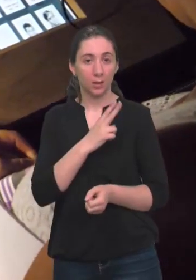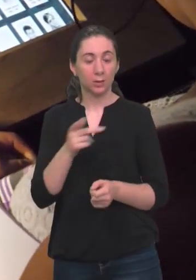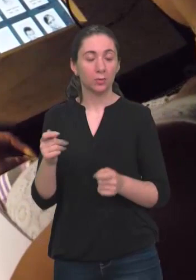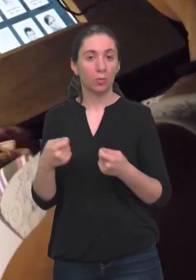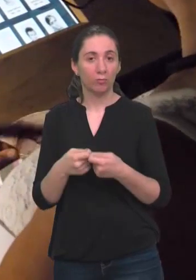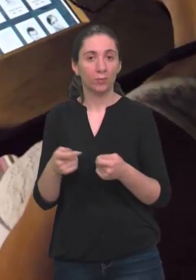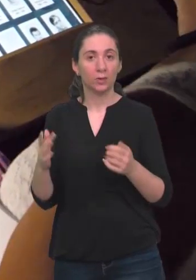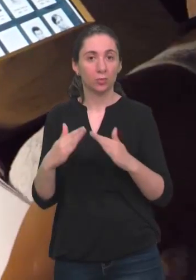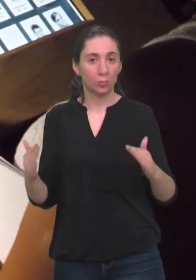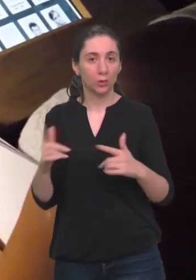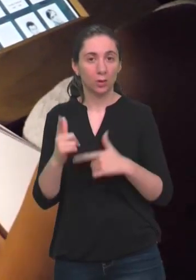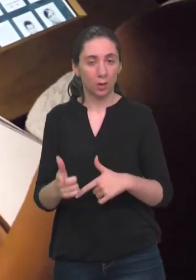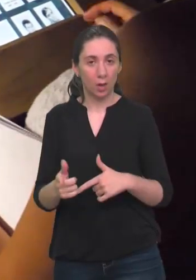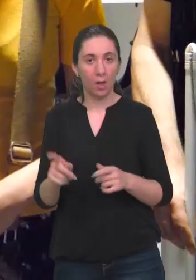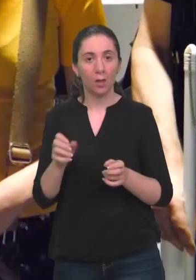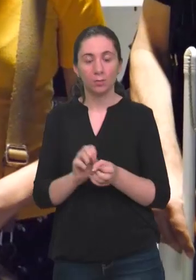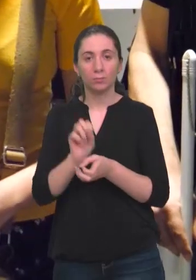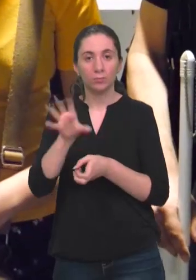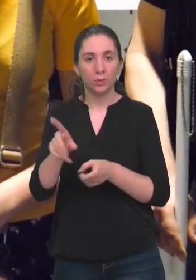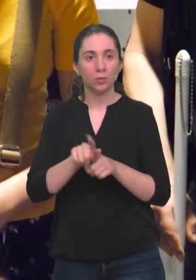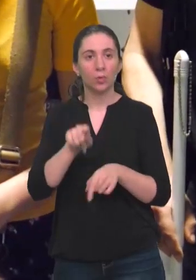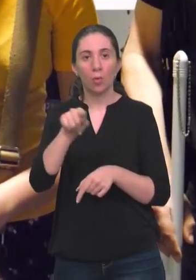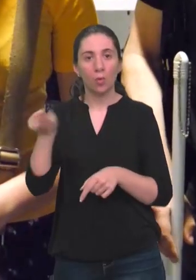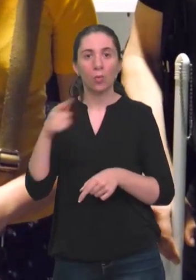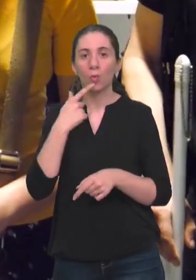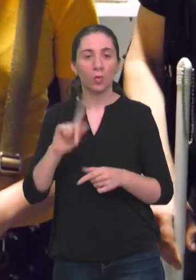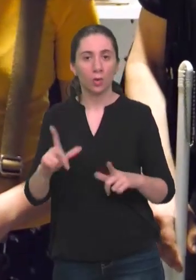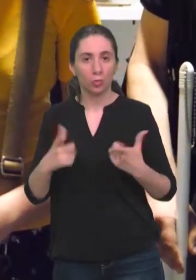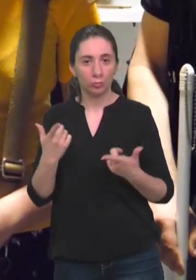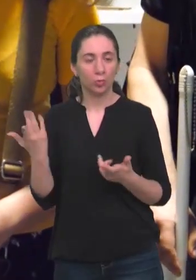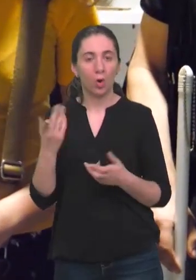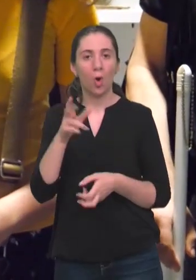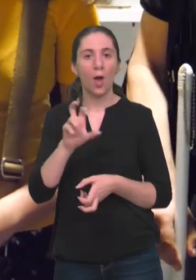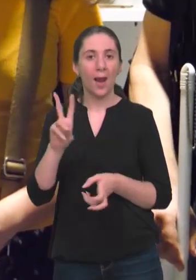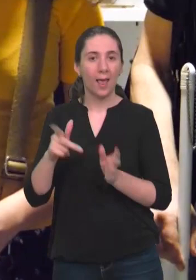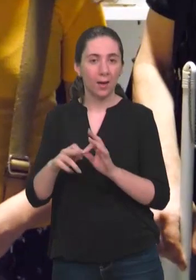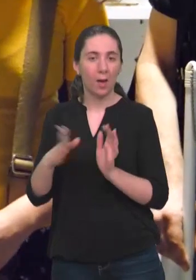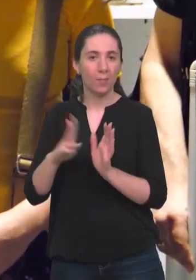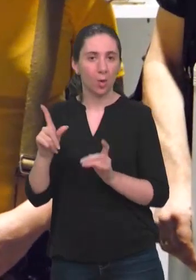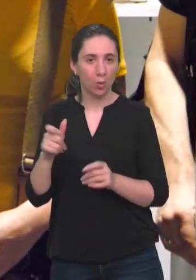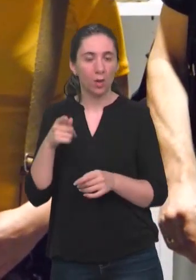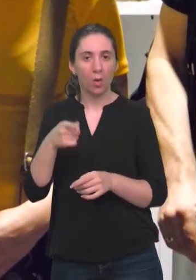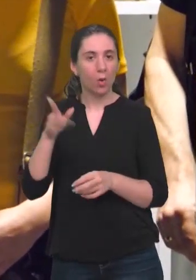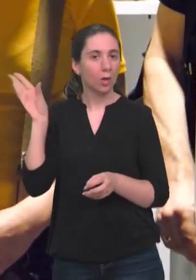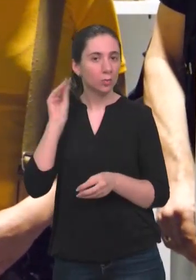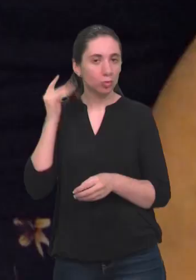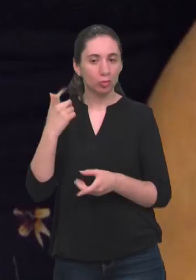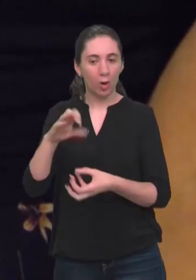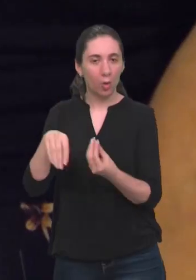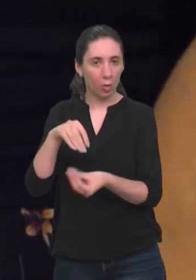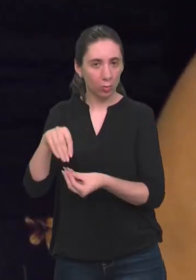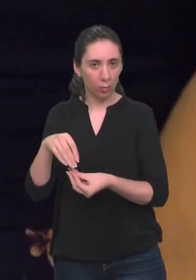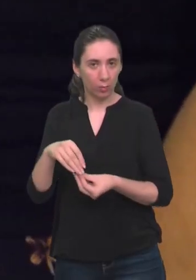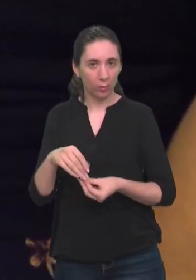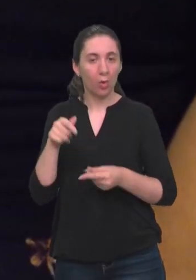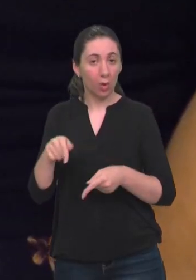Domovinskom ratu tako je doprla i do onih koji ga nisu doživjeli, poput Elene Mrkonja, koja je o njemu slušala od obitelji, a ovom